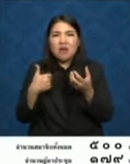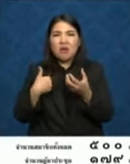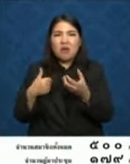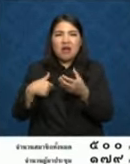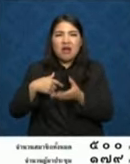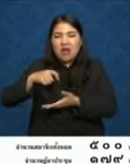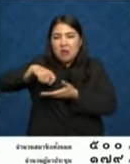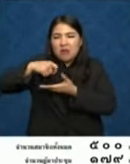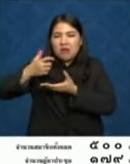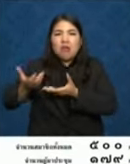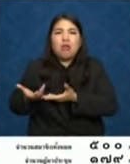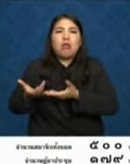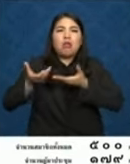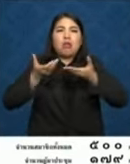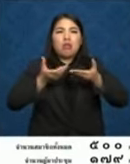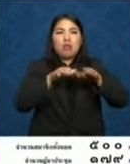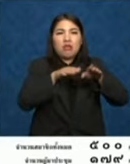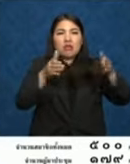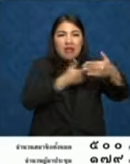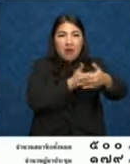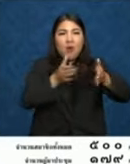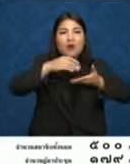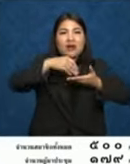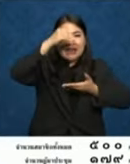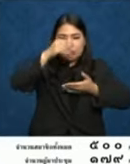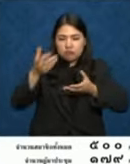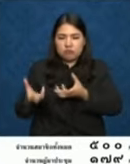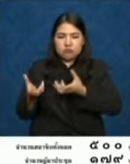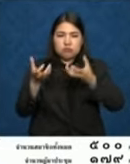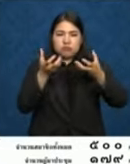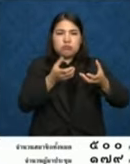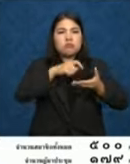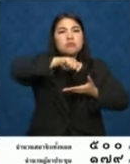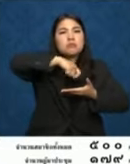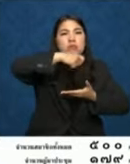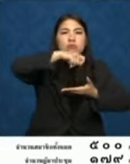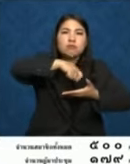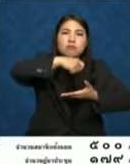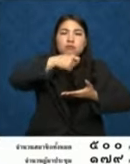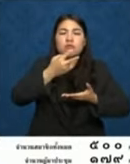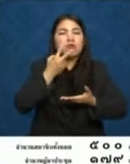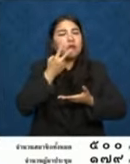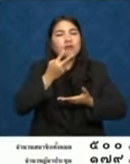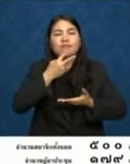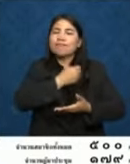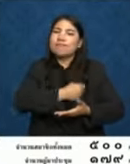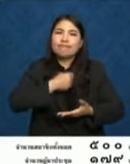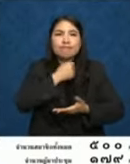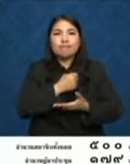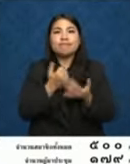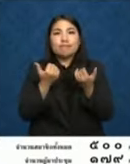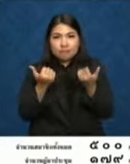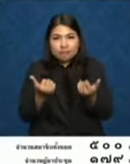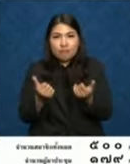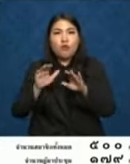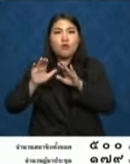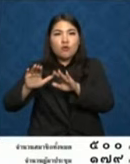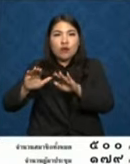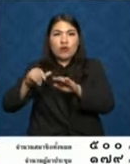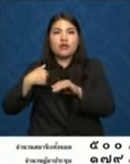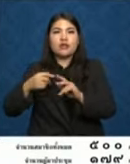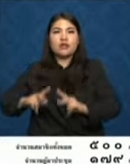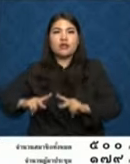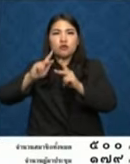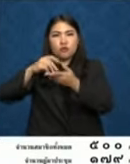ไปทานอาหารในห้องนะครับซึ่งเป็นสภาพที่เห็นแล้วหดหู่นะครับก็อยากให้หน่วยงานที่เกี่ยวข้องโดยเฉพาะกระทรวงศึกษ